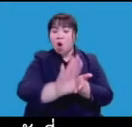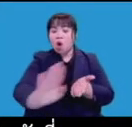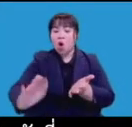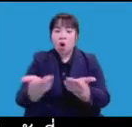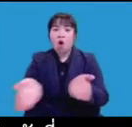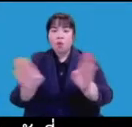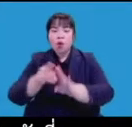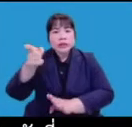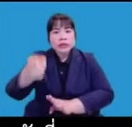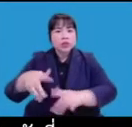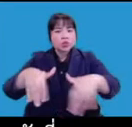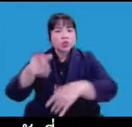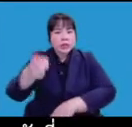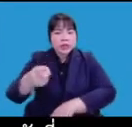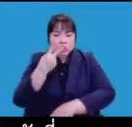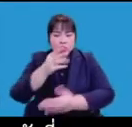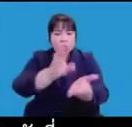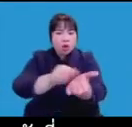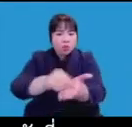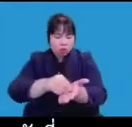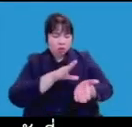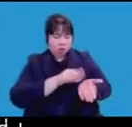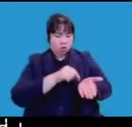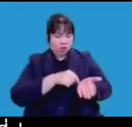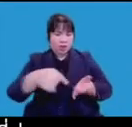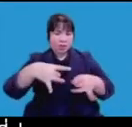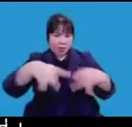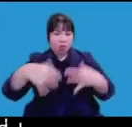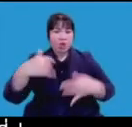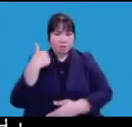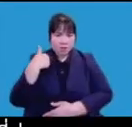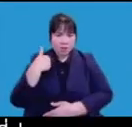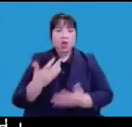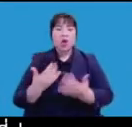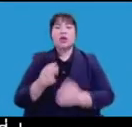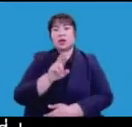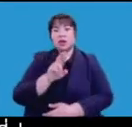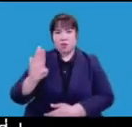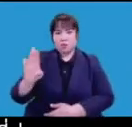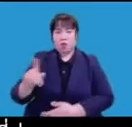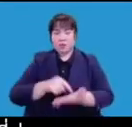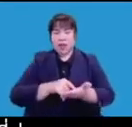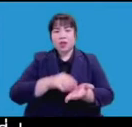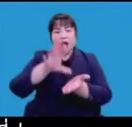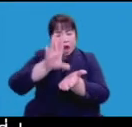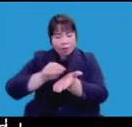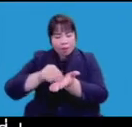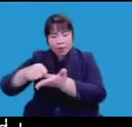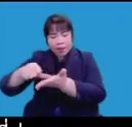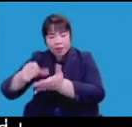พื้นที่ณวันเวลานั้นนะครับซึ่งก็จะทำให้ระบบ TP Map เองเนี่ยได้ข้อมูลที่ถูกต้อง